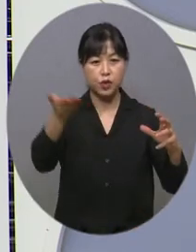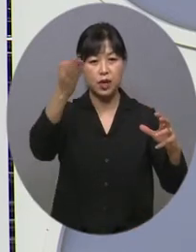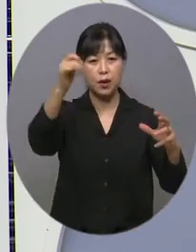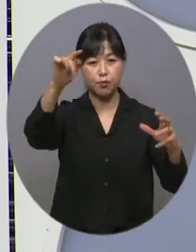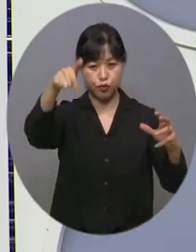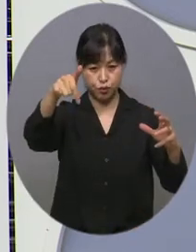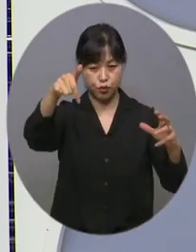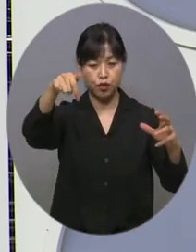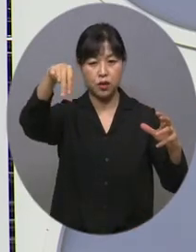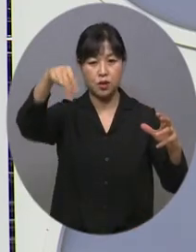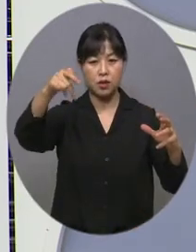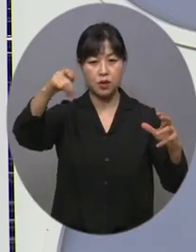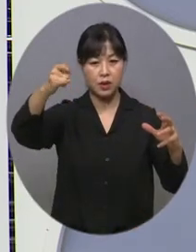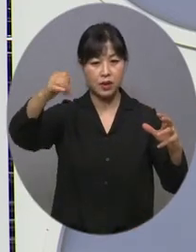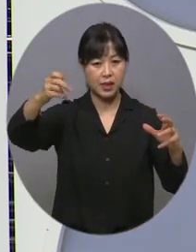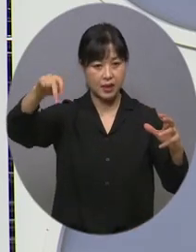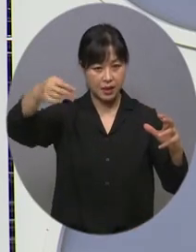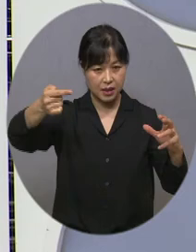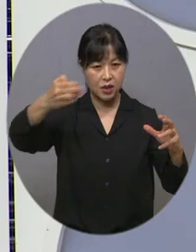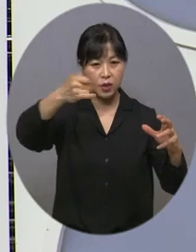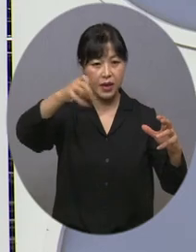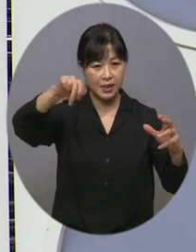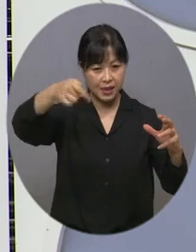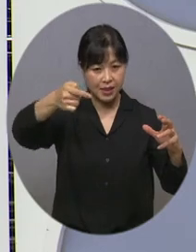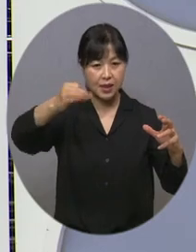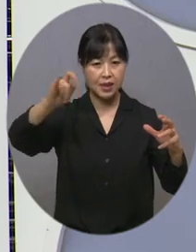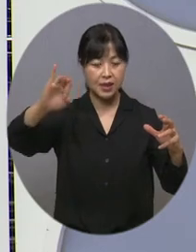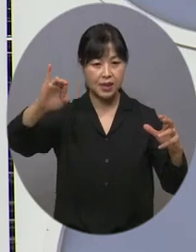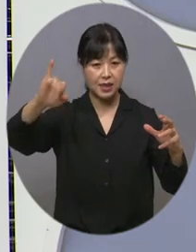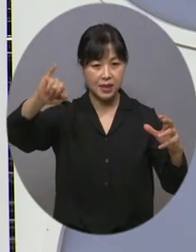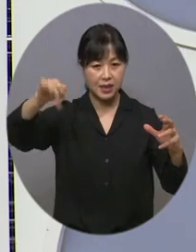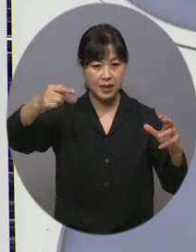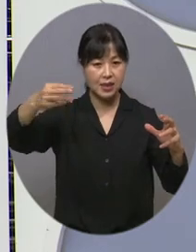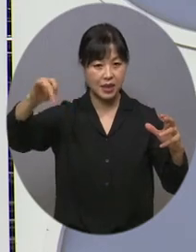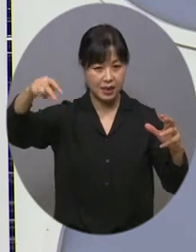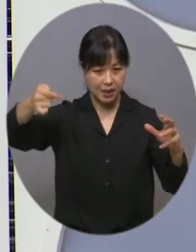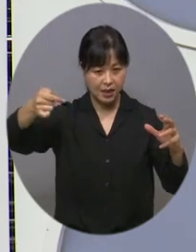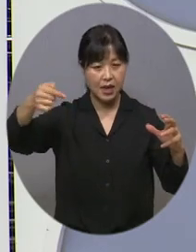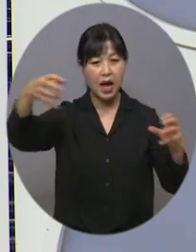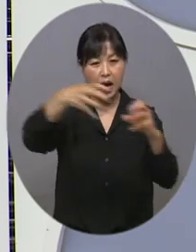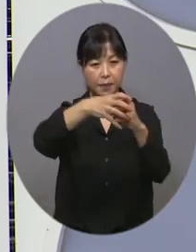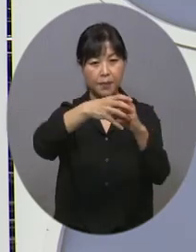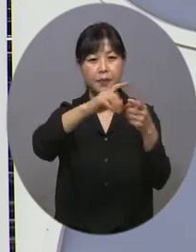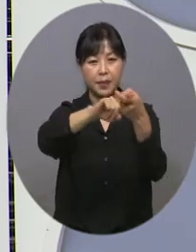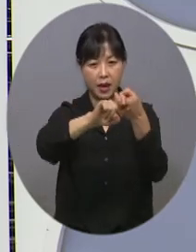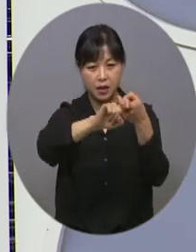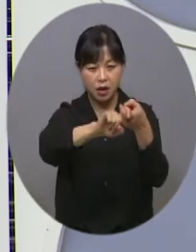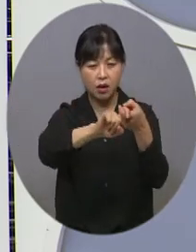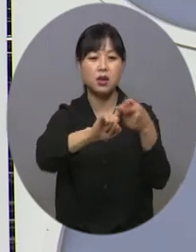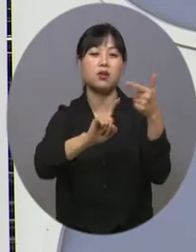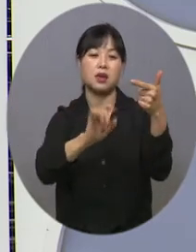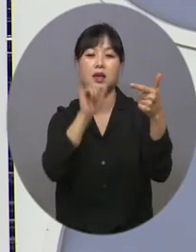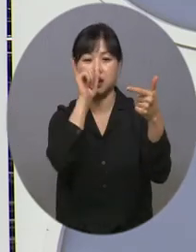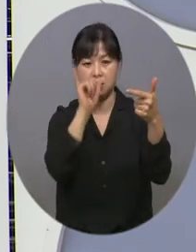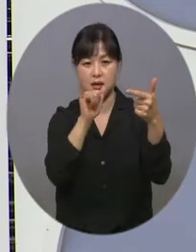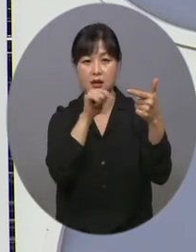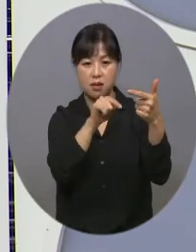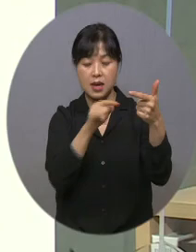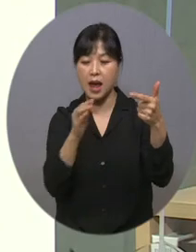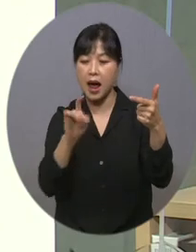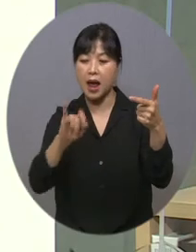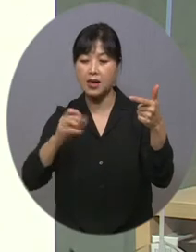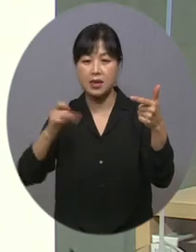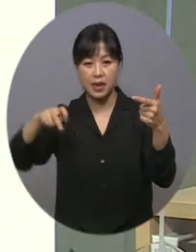북아일랜드와 스코틀랜드, 웨일즈, 그다음에 잉글랜드를 합쳐서 UK라고 그러거든요. 거기에서 이제 아일랜드는 빠지는 거죠. 예. 아, 그렇습니다. 예.